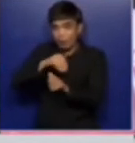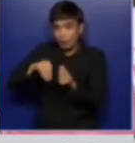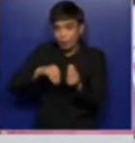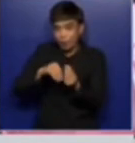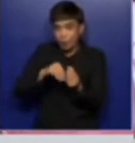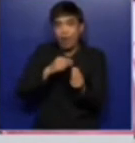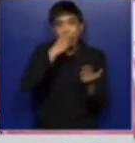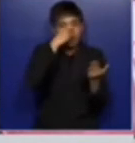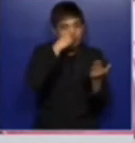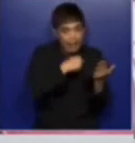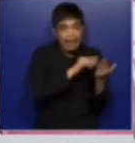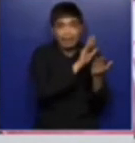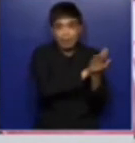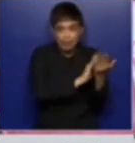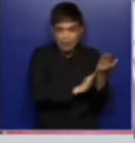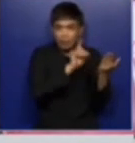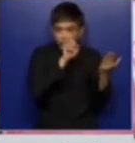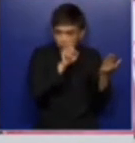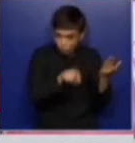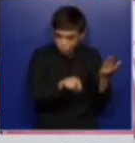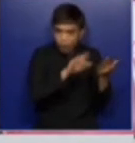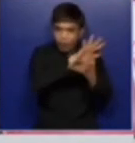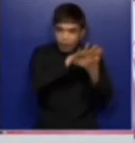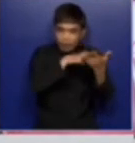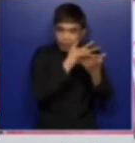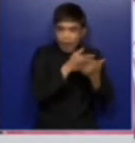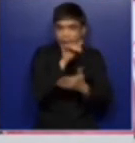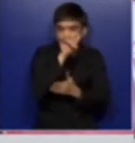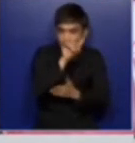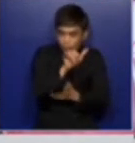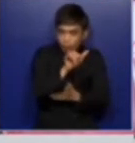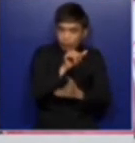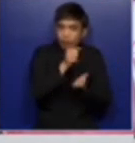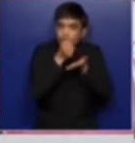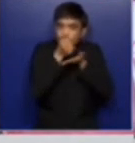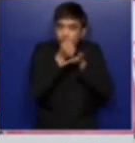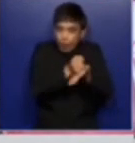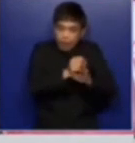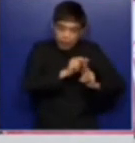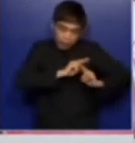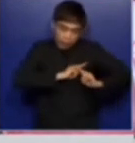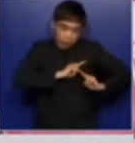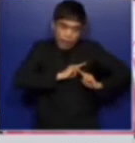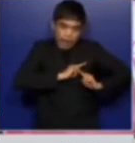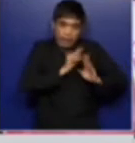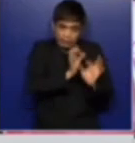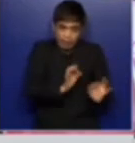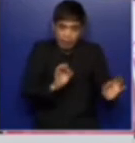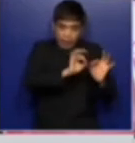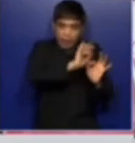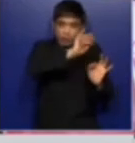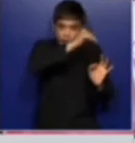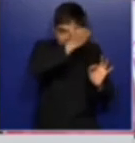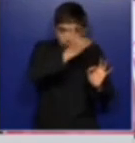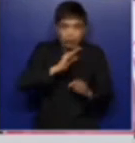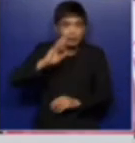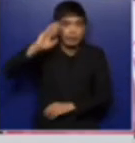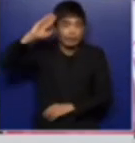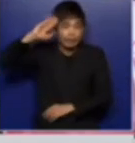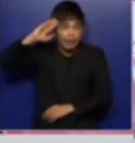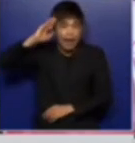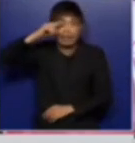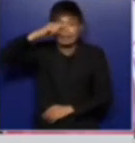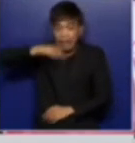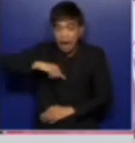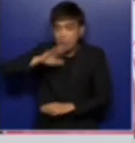ทศไทยควรใช้ยุทธศาสตร์พึ่งตนเองเป็นสำคัญทหารไทยเก่งๆมีมากมาย